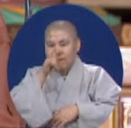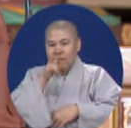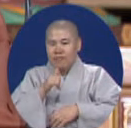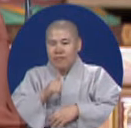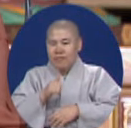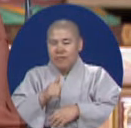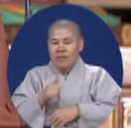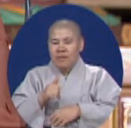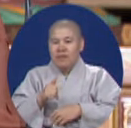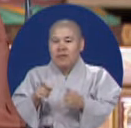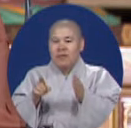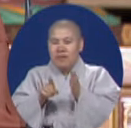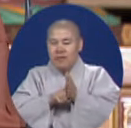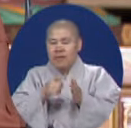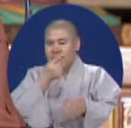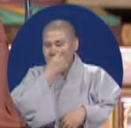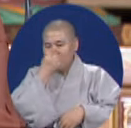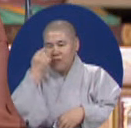이게 신정입니다, 이게.